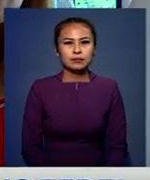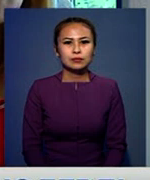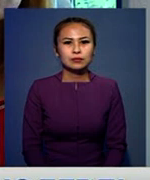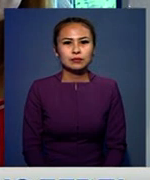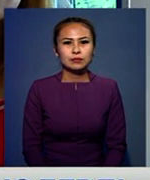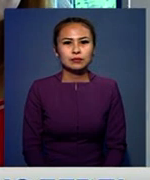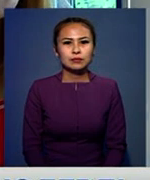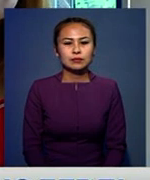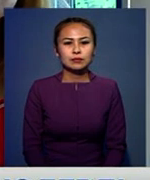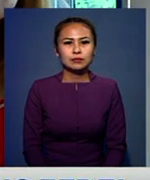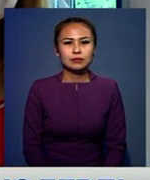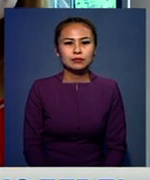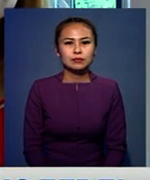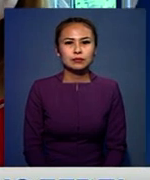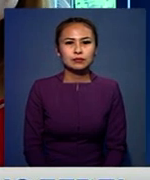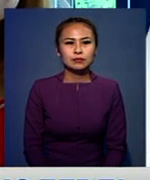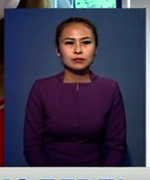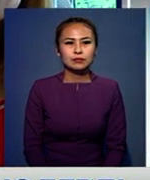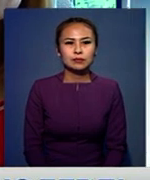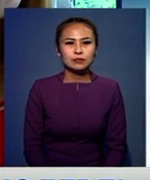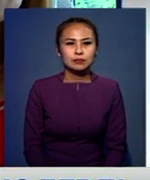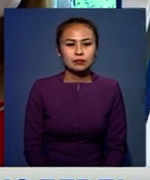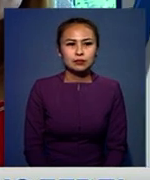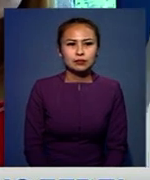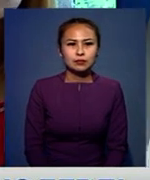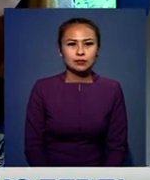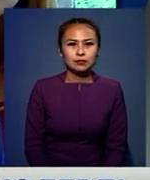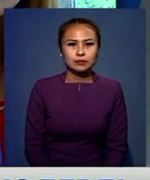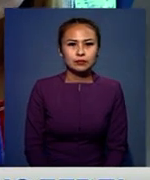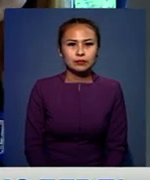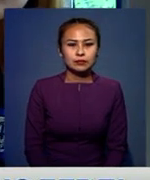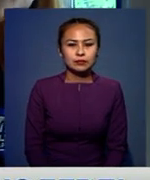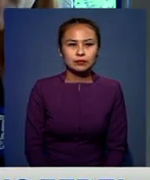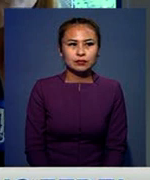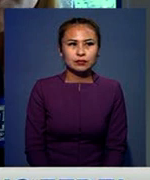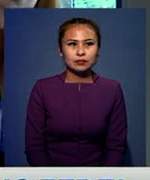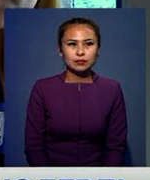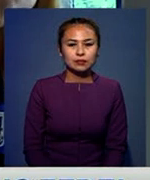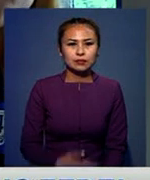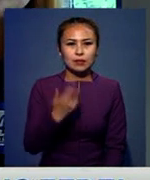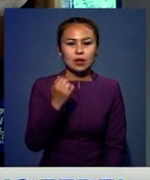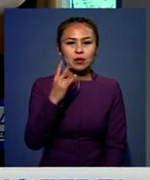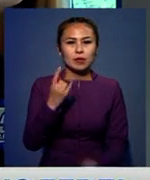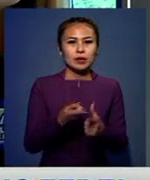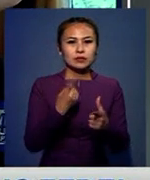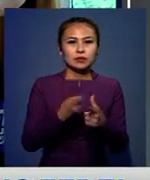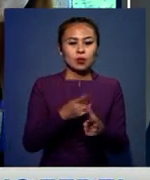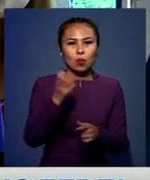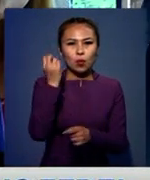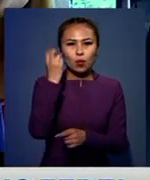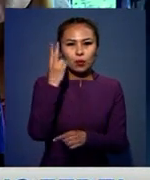Мен дауысымда А деп берушім едім. Януарбек Түркияда сағат